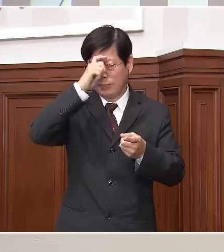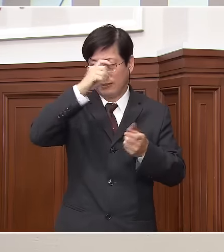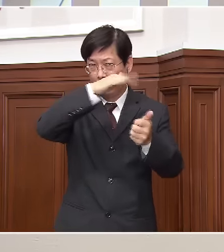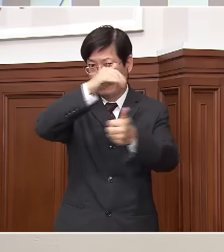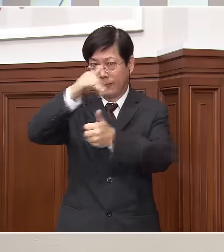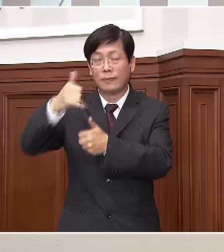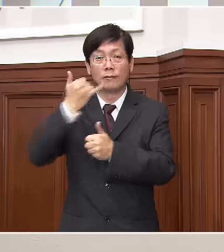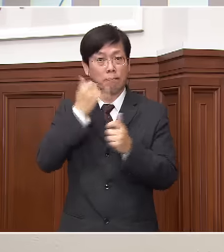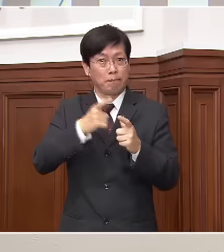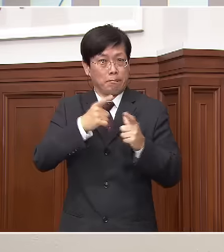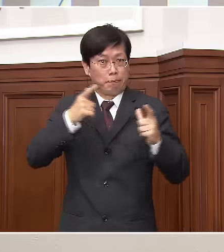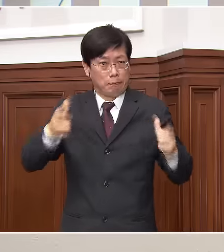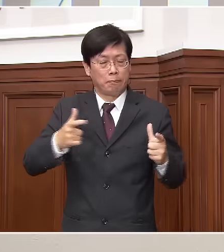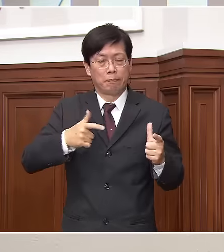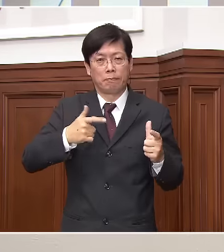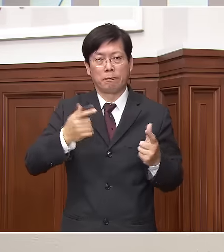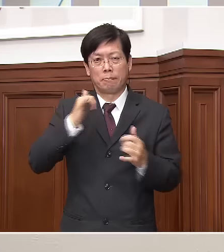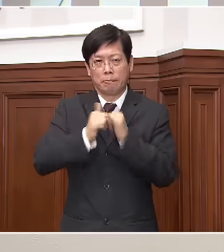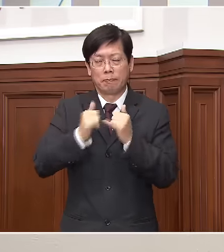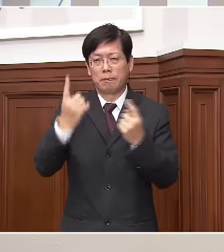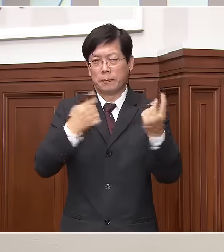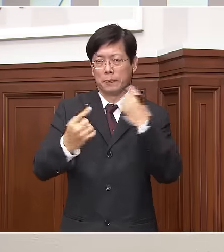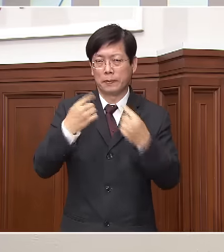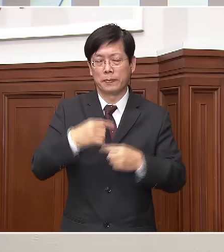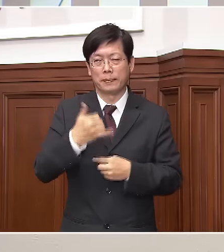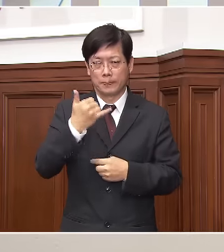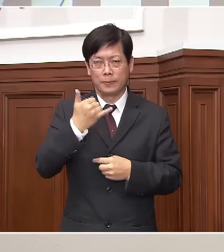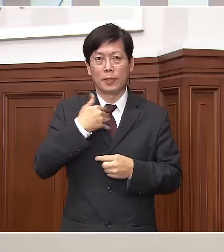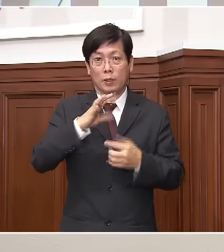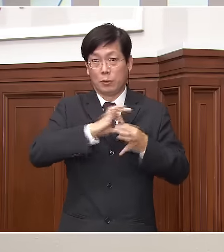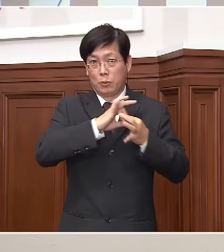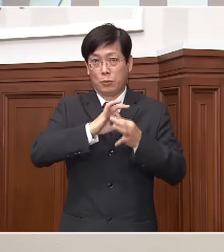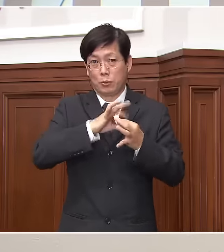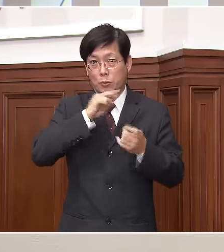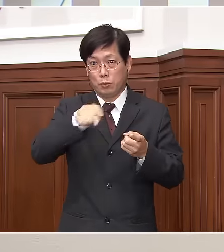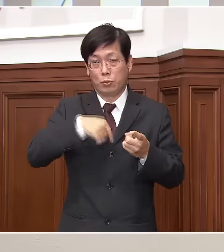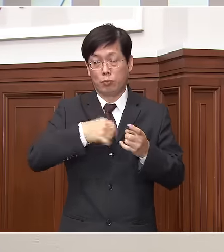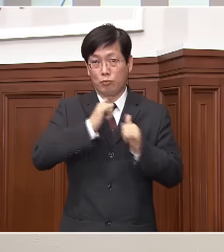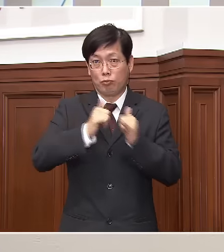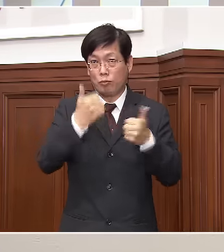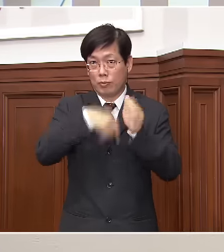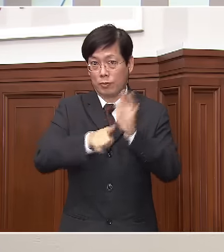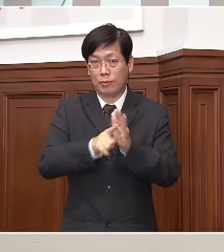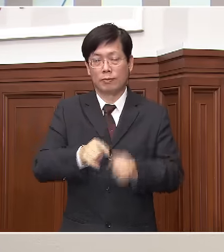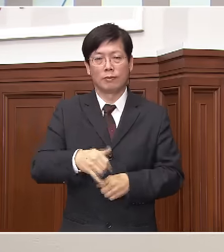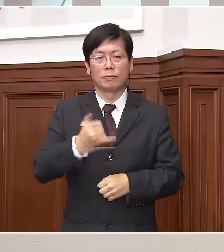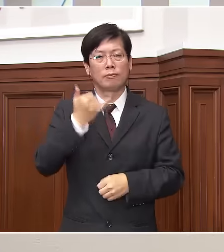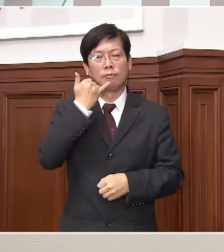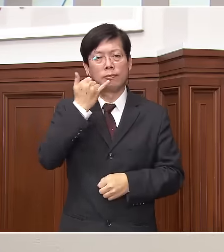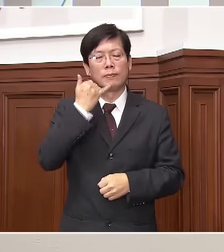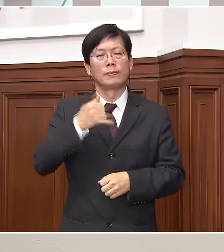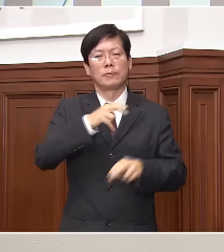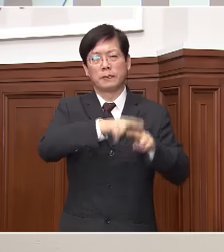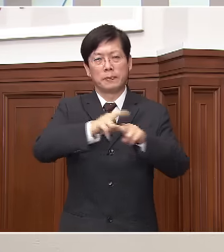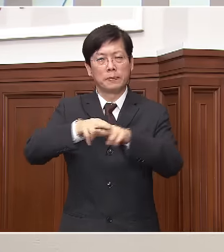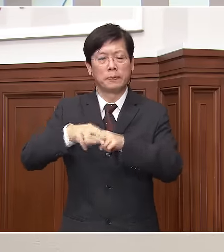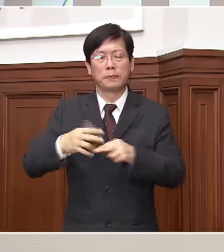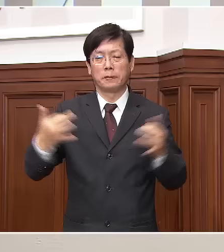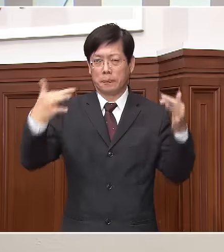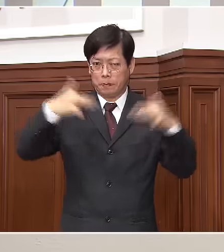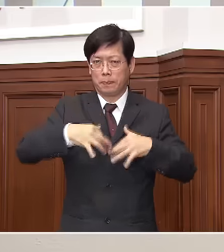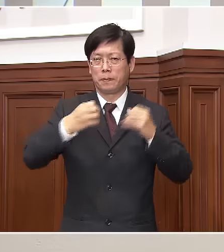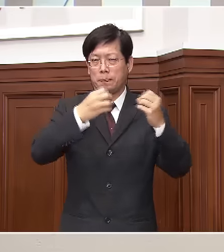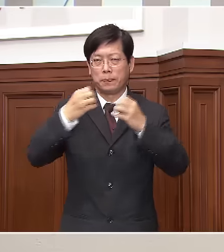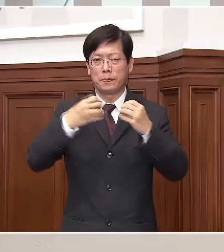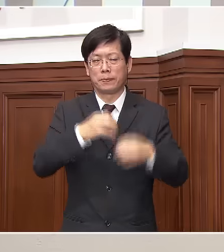过扩大参与的方式，让社会利害相关人的代表都能够好好的阐述意